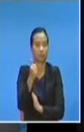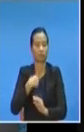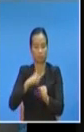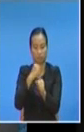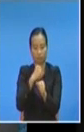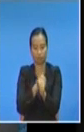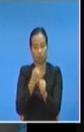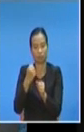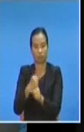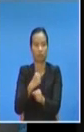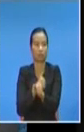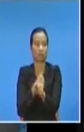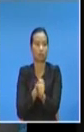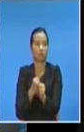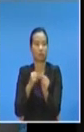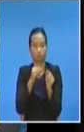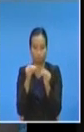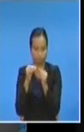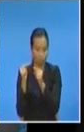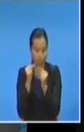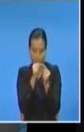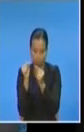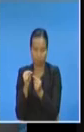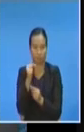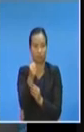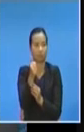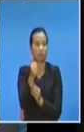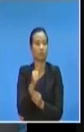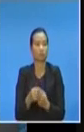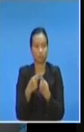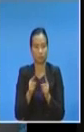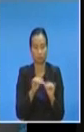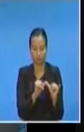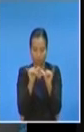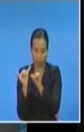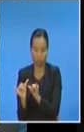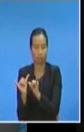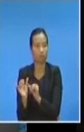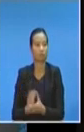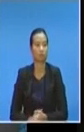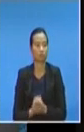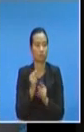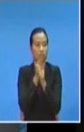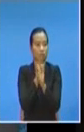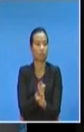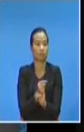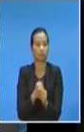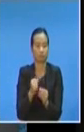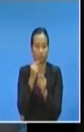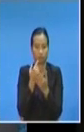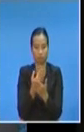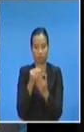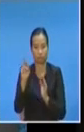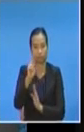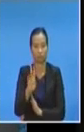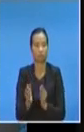มได้รับความเป็นธรรมในการแต่งตั้งและโยกย้ายและการพิจารณาบำเหน็จความชอบตามระบบ